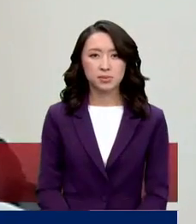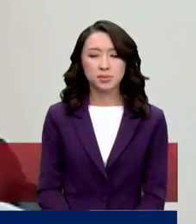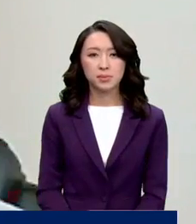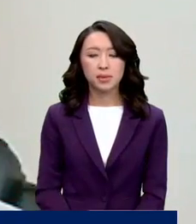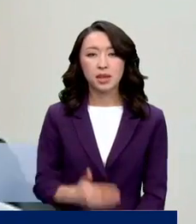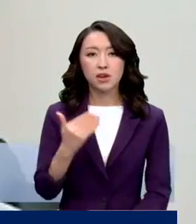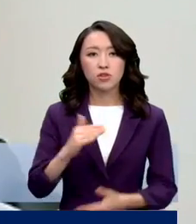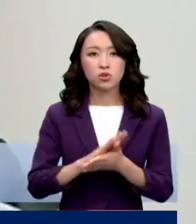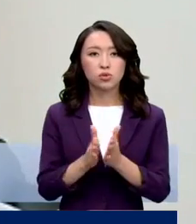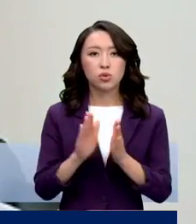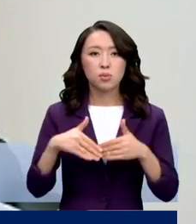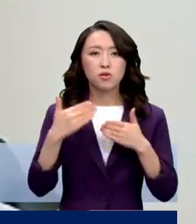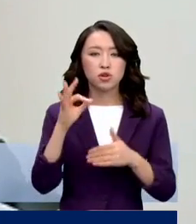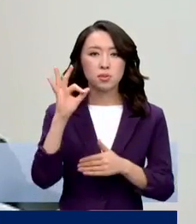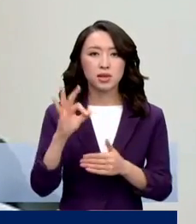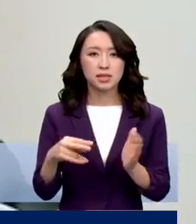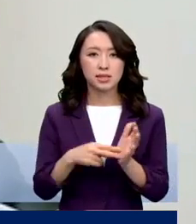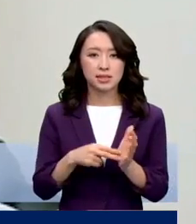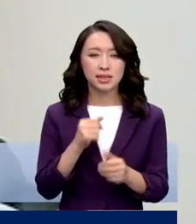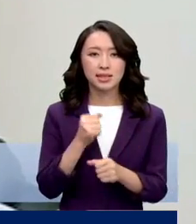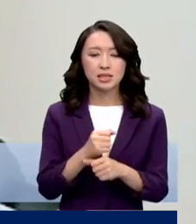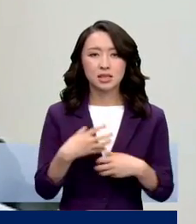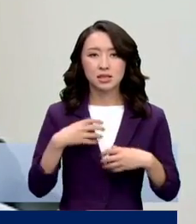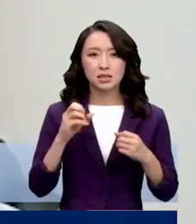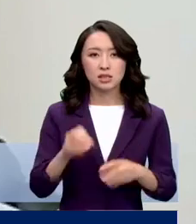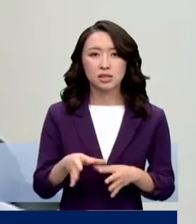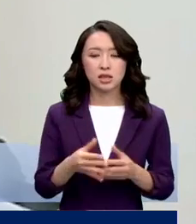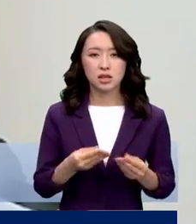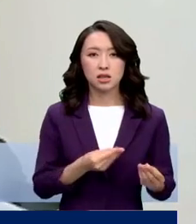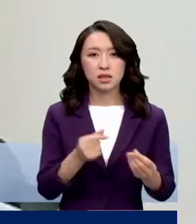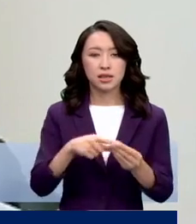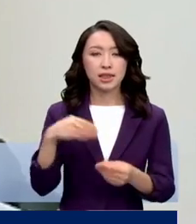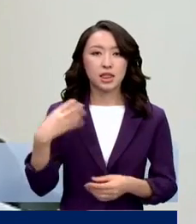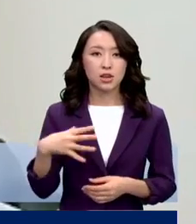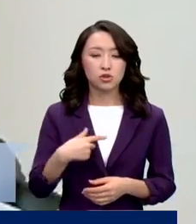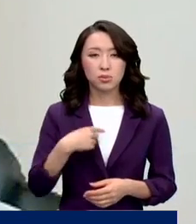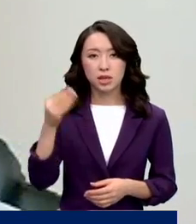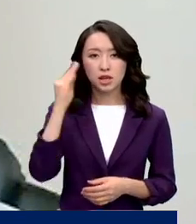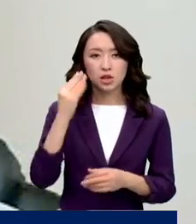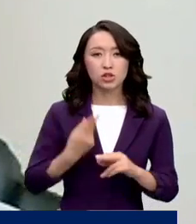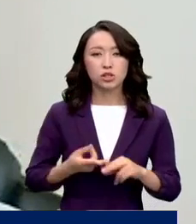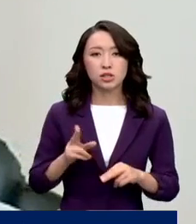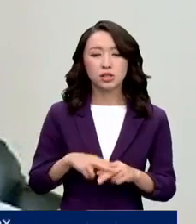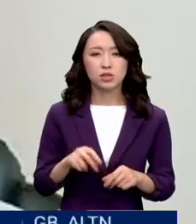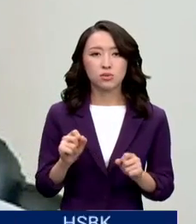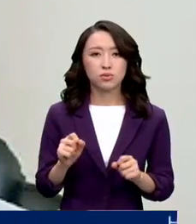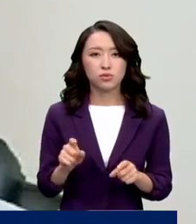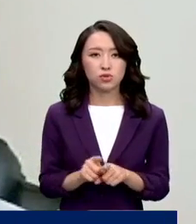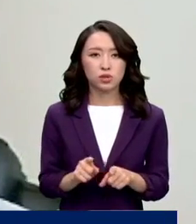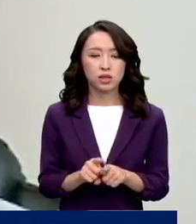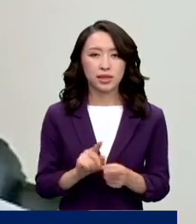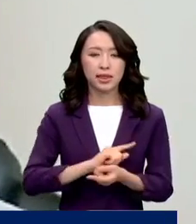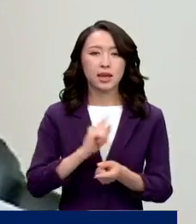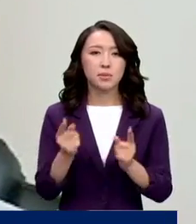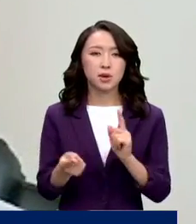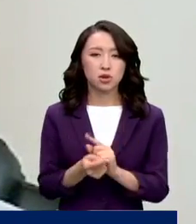условиях повышать процентную ставку, делать ресурсы дороже, мне кажется, это все-таки